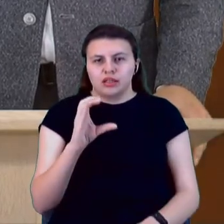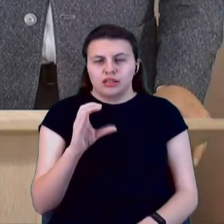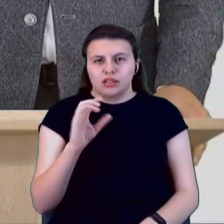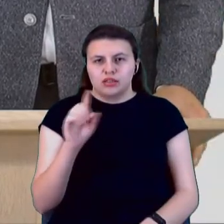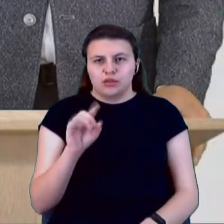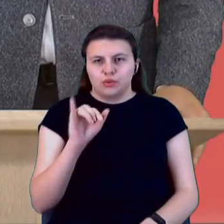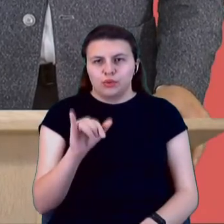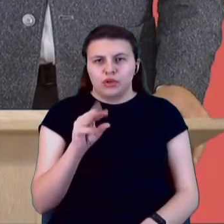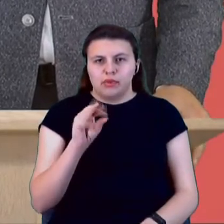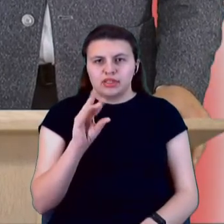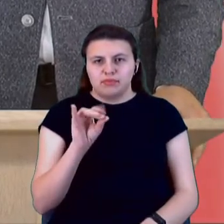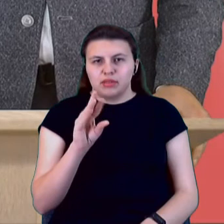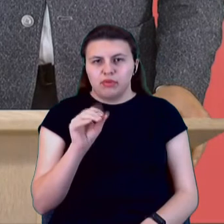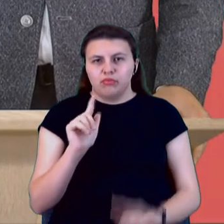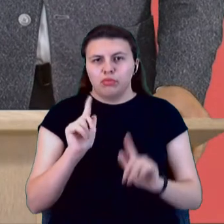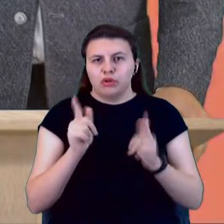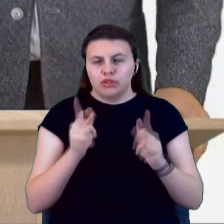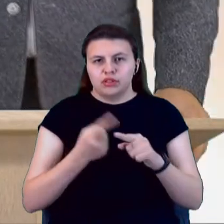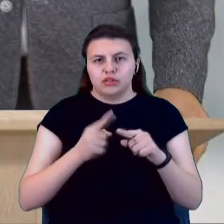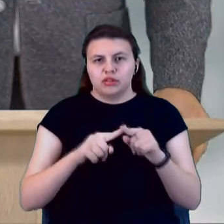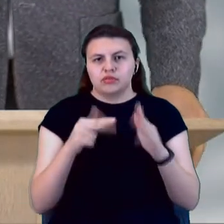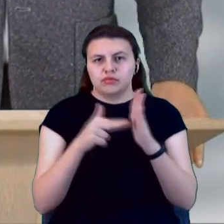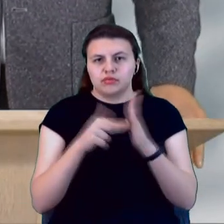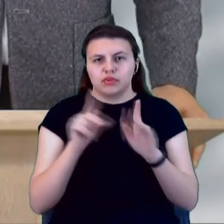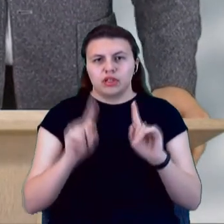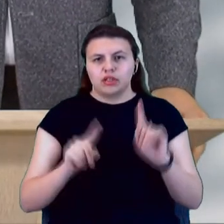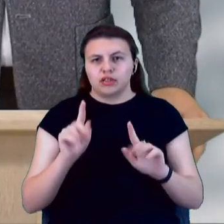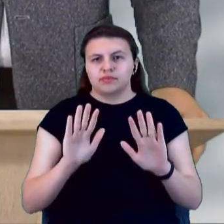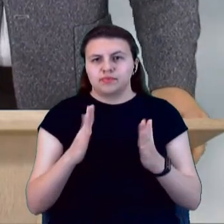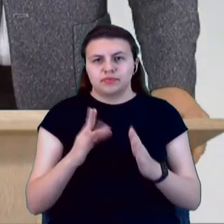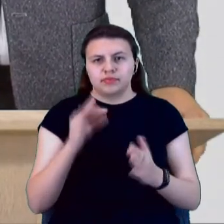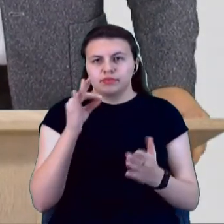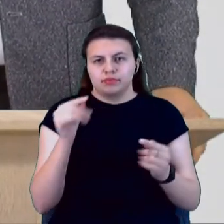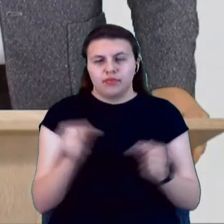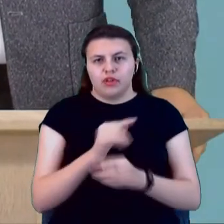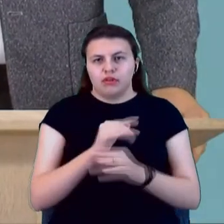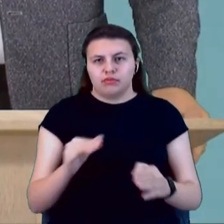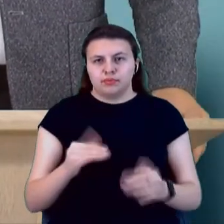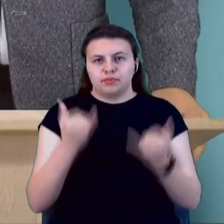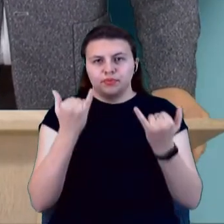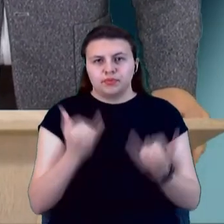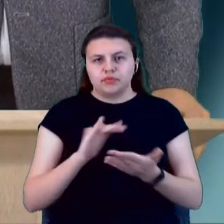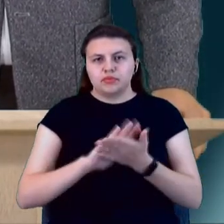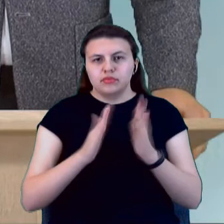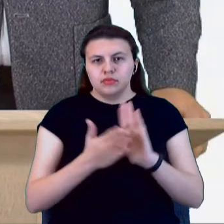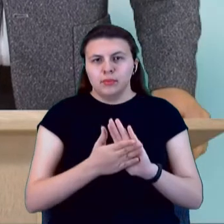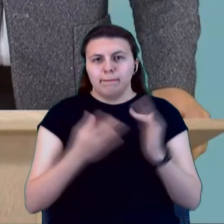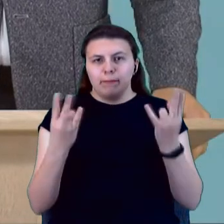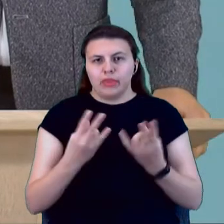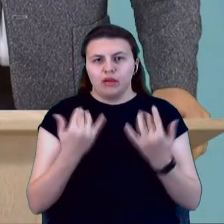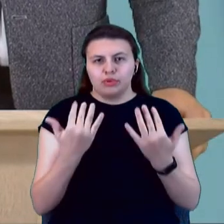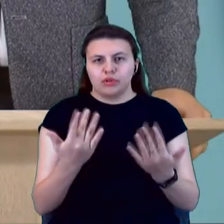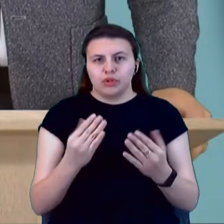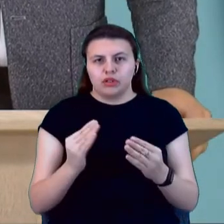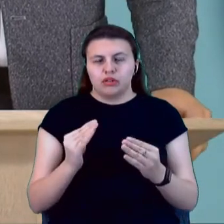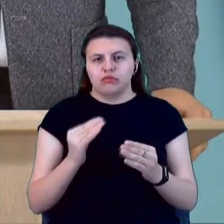Степанов погодився, що ці тарифи в деяких випадках вони не відповідають сучасним умовам та потребують допрацювання.